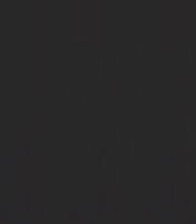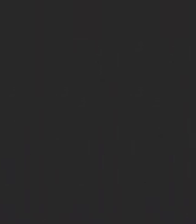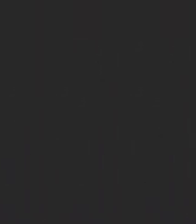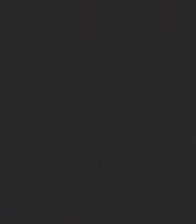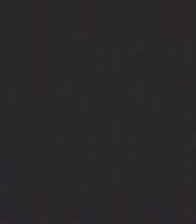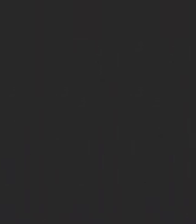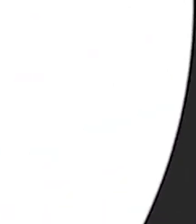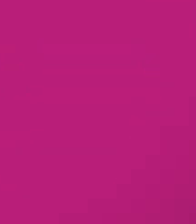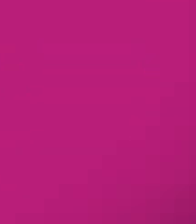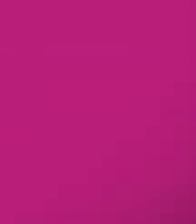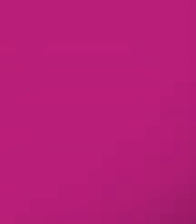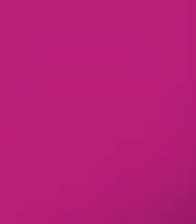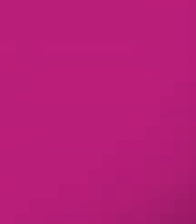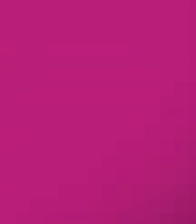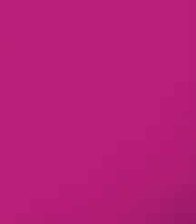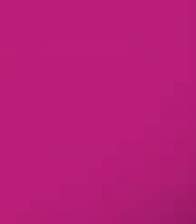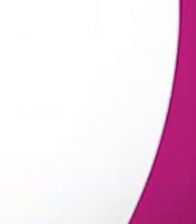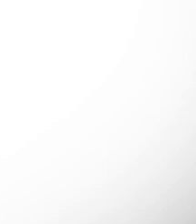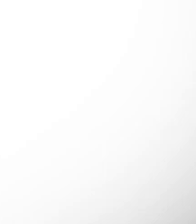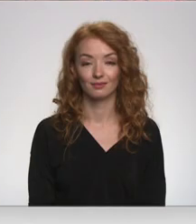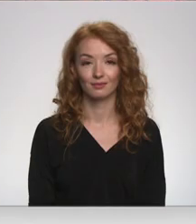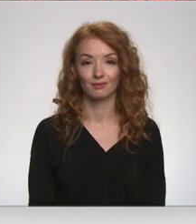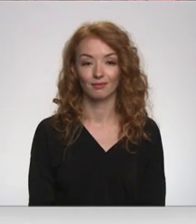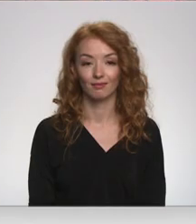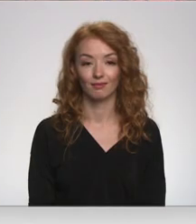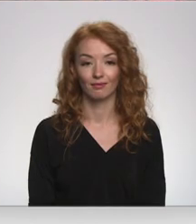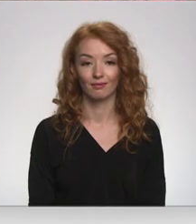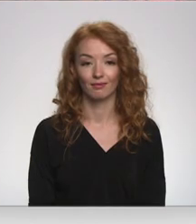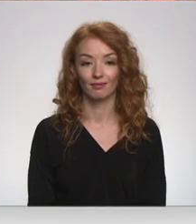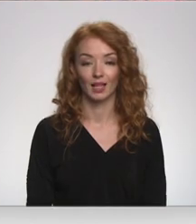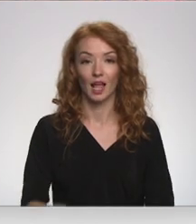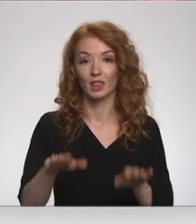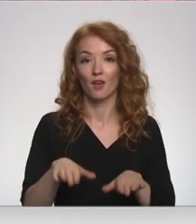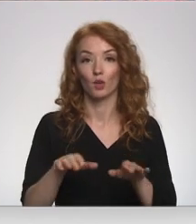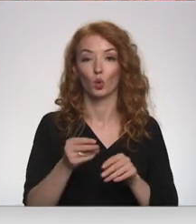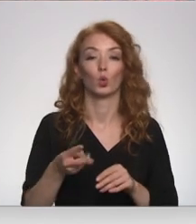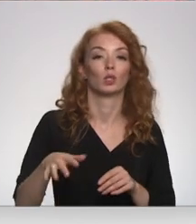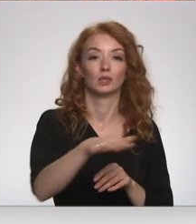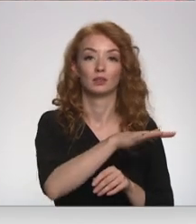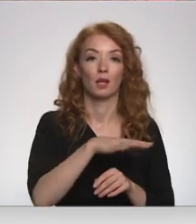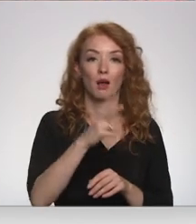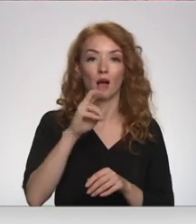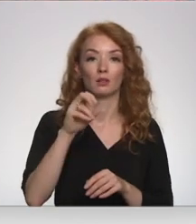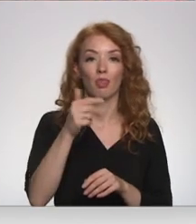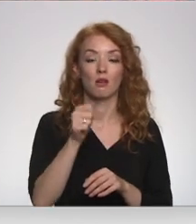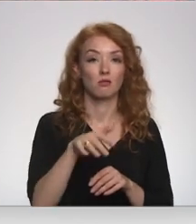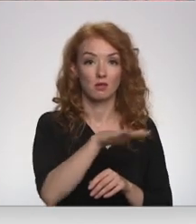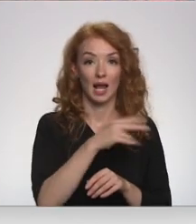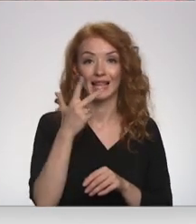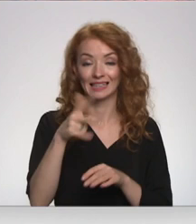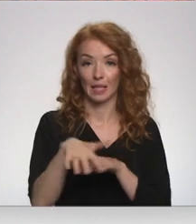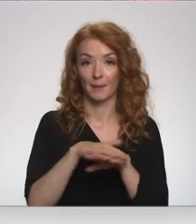Re, viss ēters ir te! Bet Dienvidu Kurzemes novada Kazdangas pagastā trīs